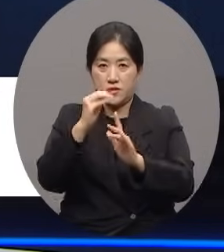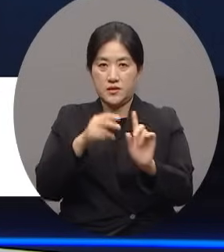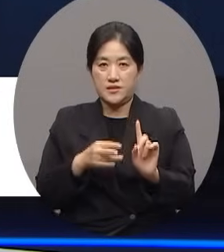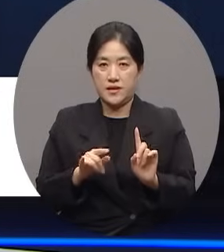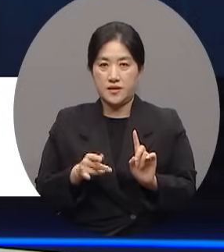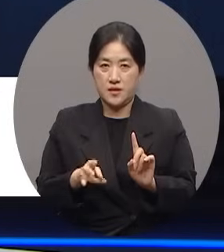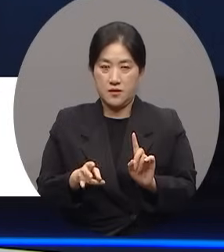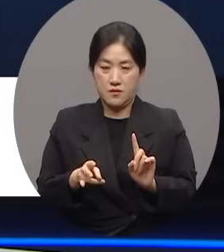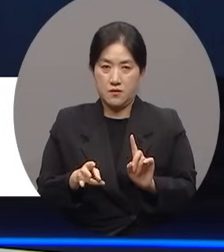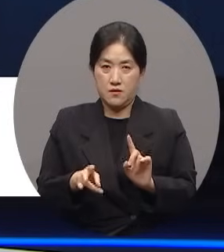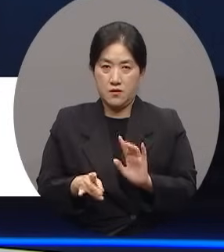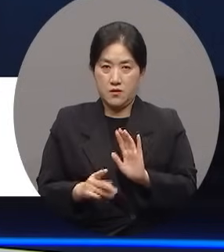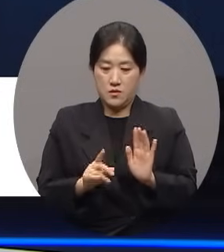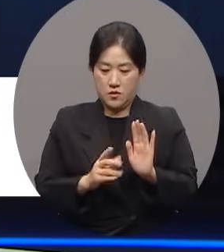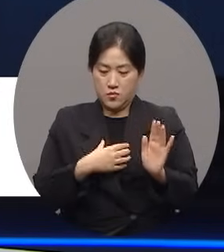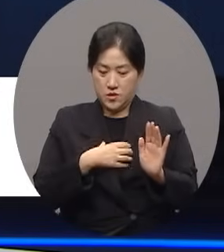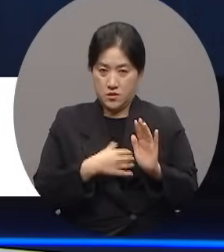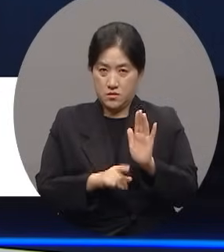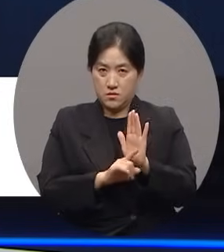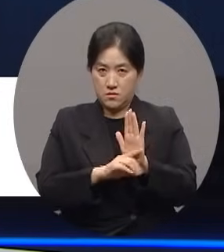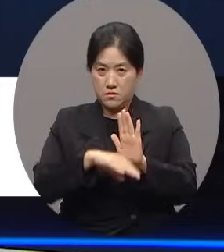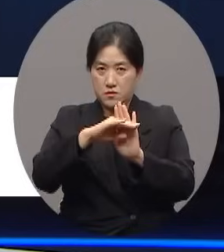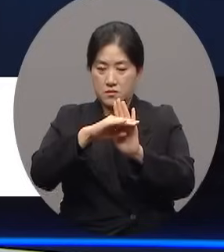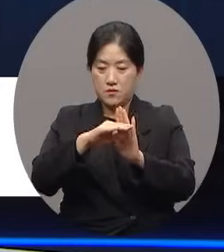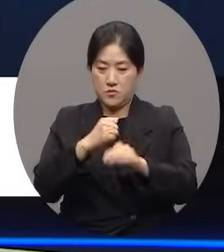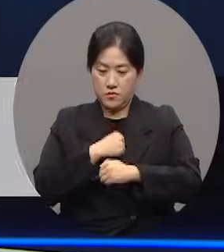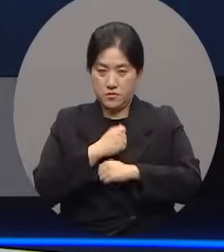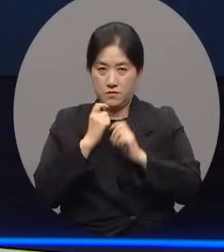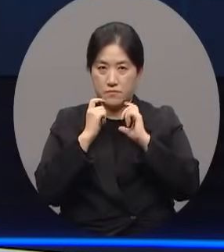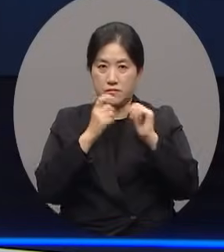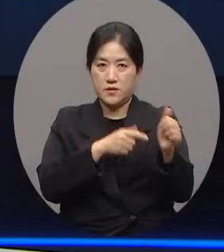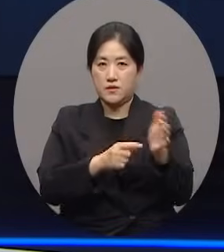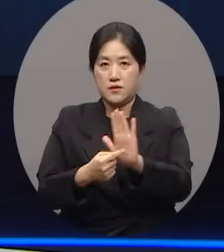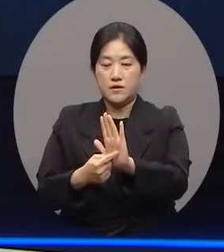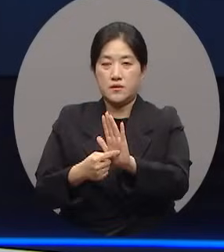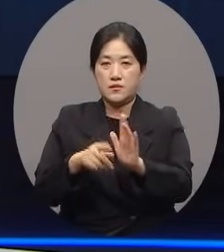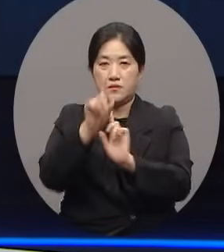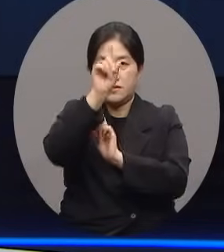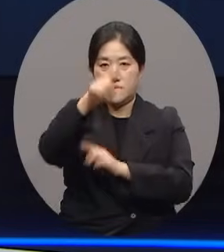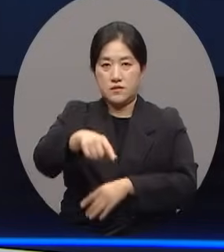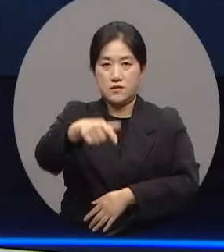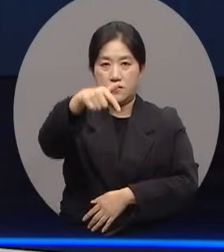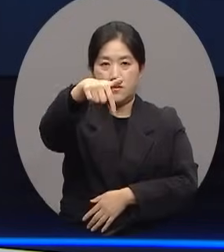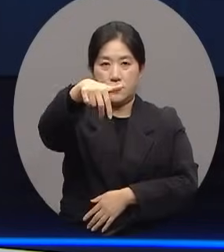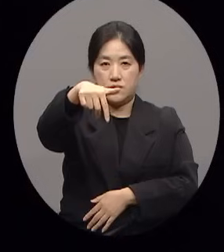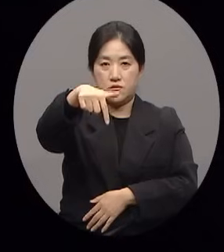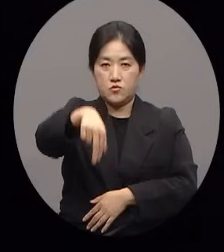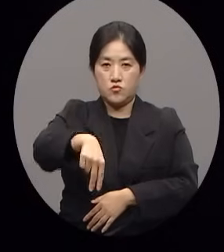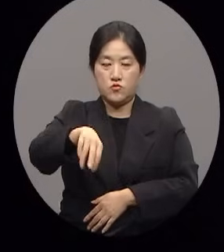1단계를 가동하고 위기 경보를 경계로 올렸습니다. 이규설 기자가 보도합니다.